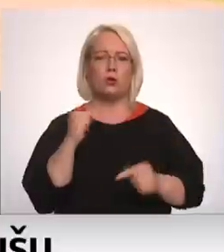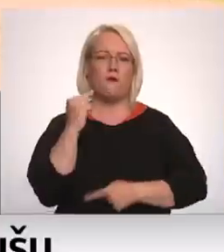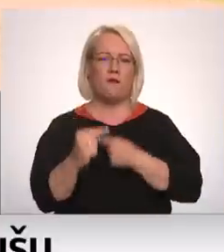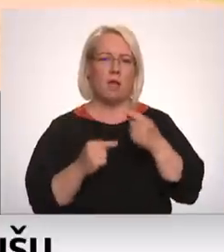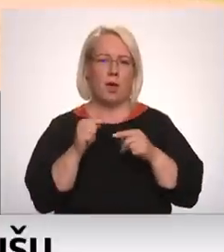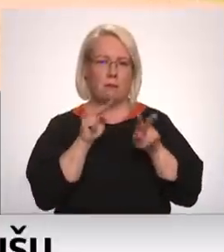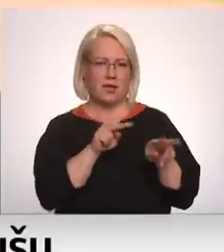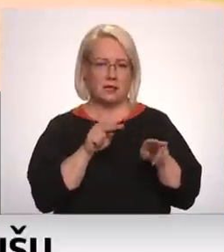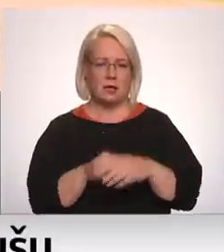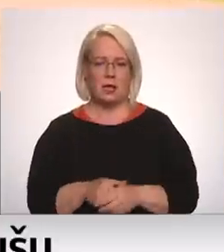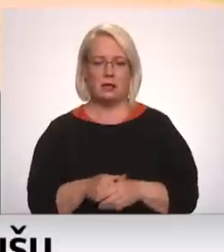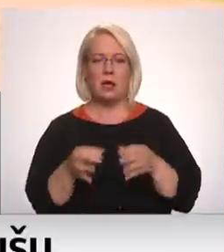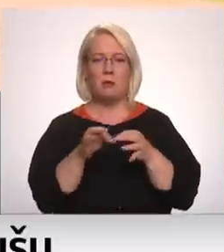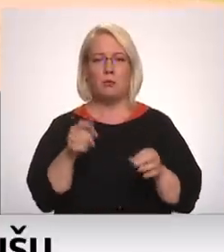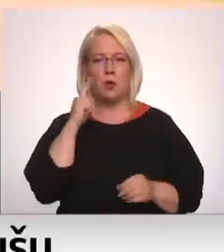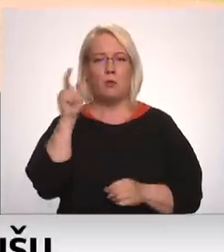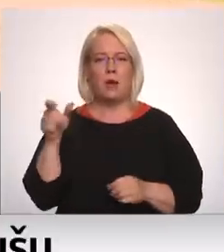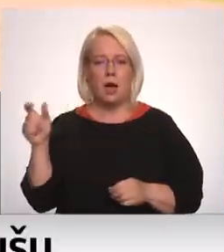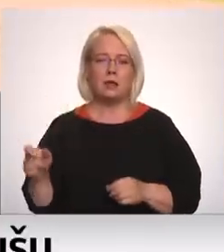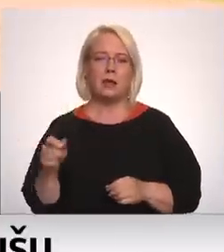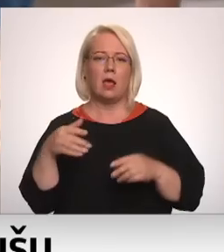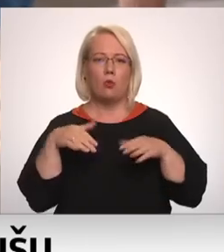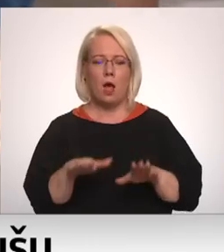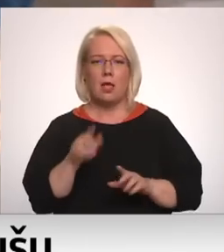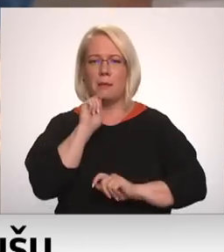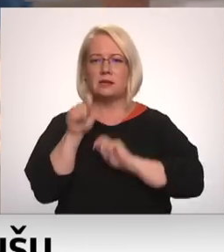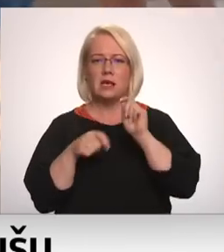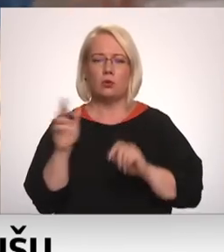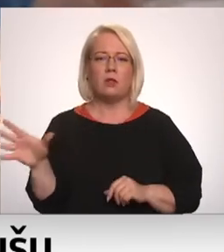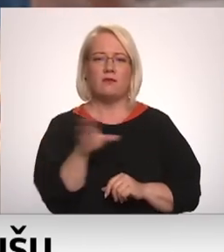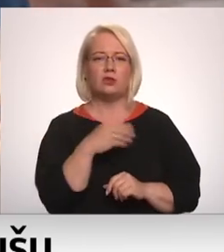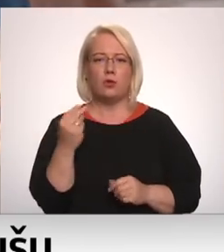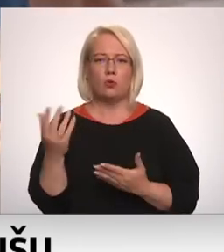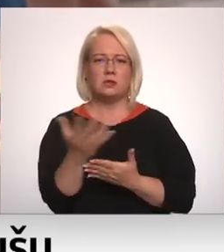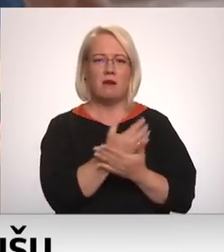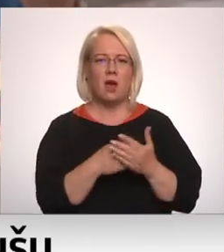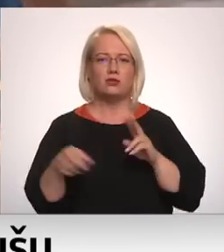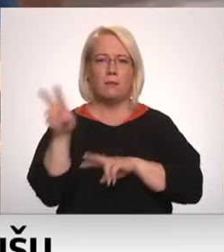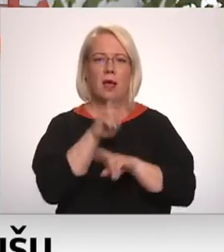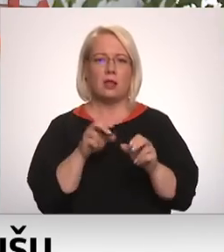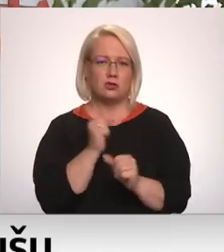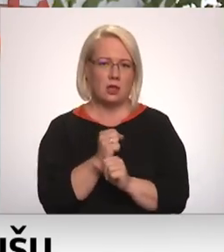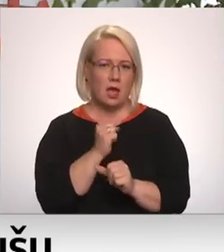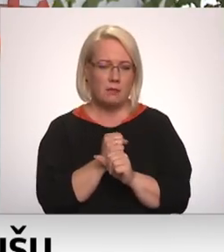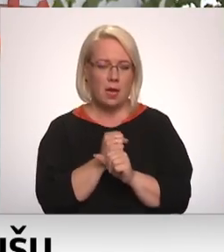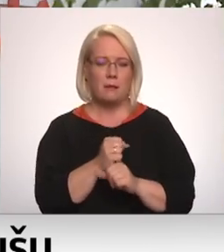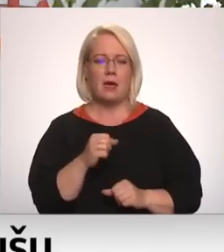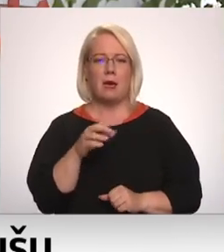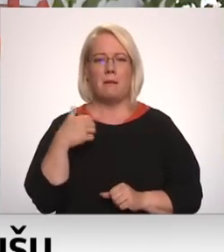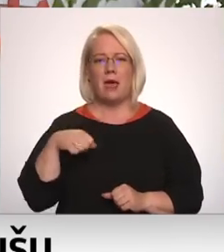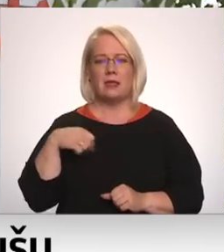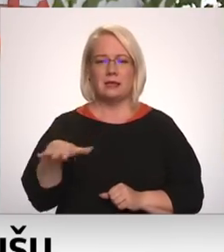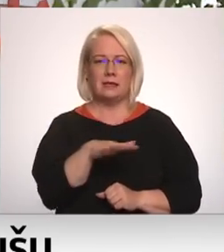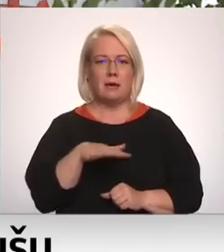pieskatīti. Brīvprātīgie nolēmuši Evitas ģimenei ziedot arī visu naudu, kas tika savākta meklēšanas darbiem. Evitas ģimene